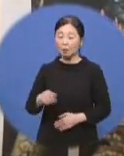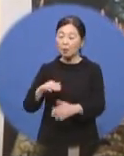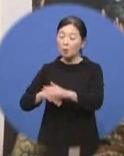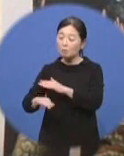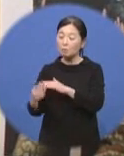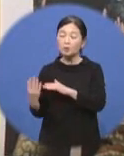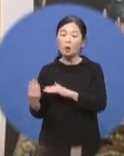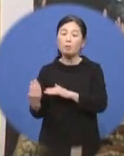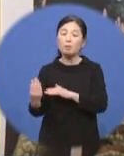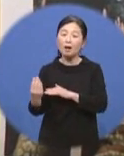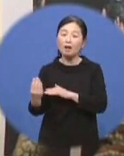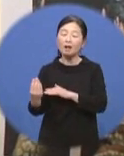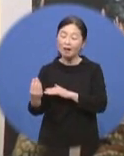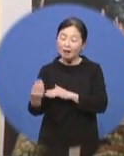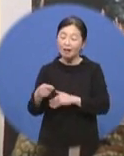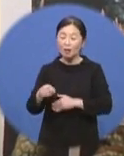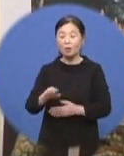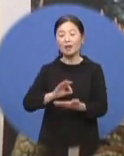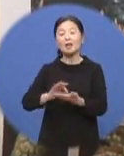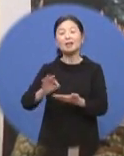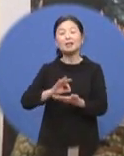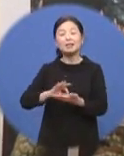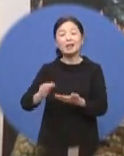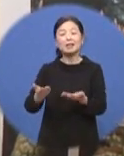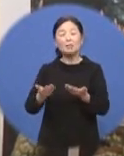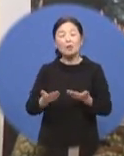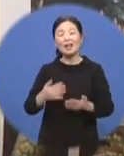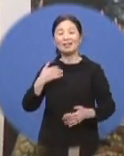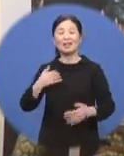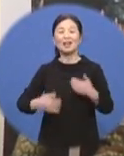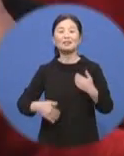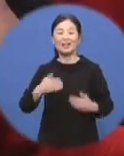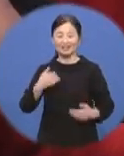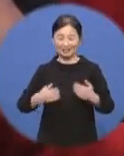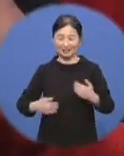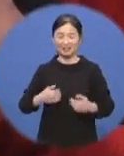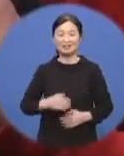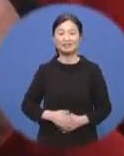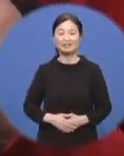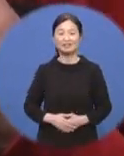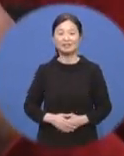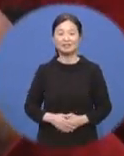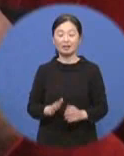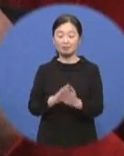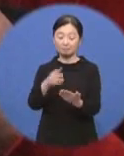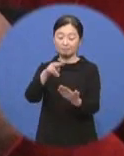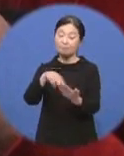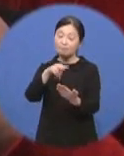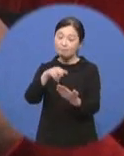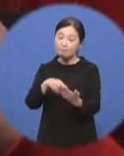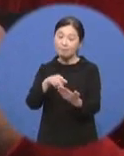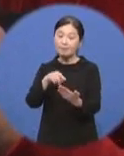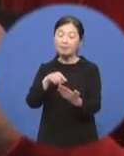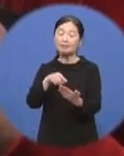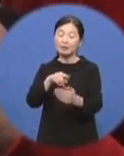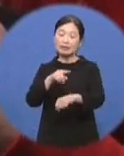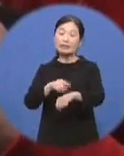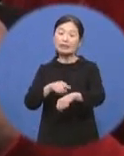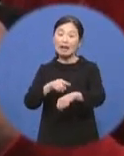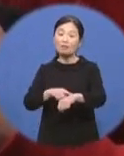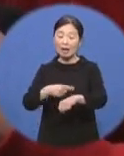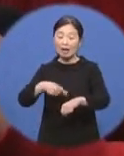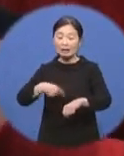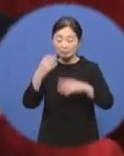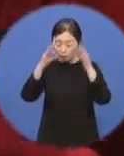かったので、ぜひなんか使っていただけたら嬉しいと、はい、思います。やっぱり読書する時間って自分と向き合う時間になりますし、